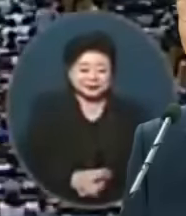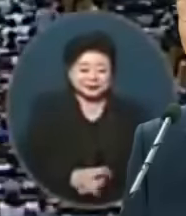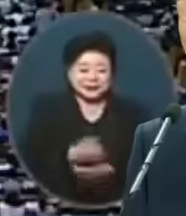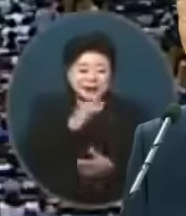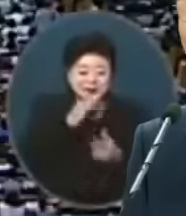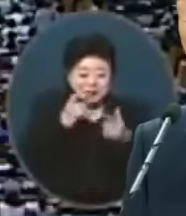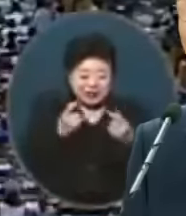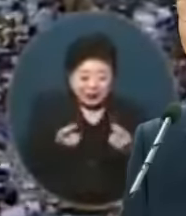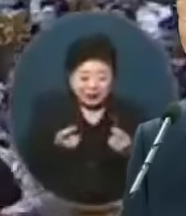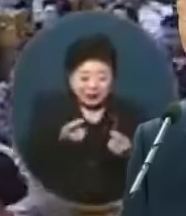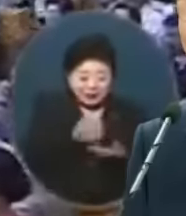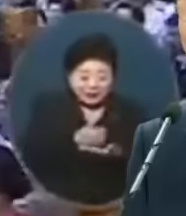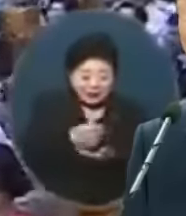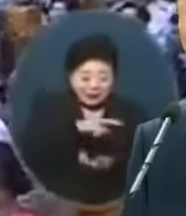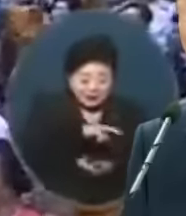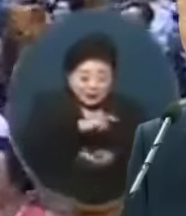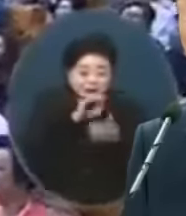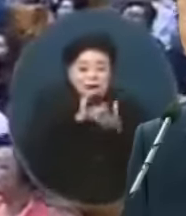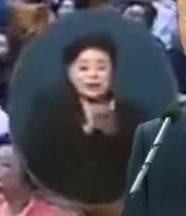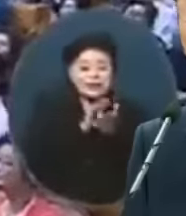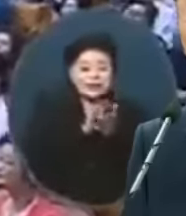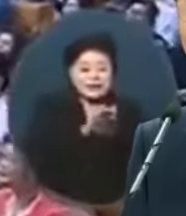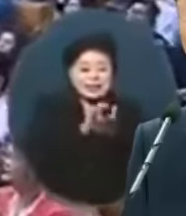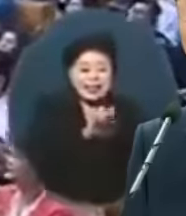아멘. 주님의 이름으로 환영합니다.